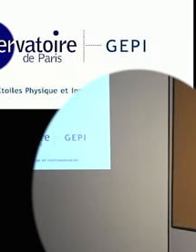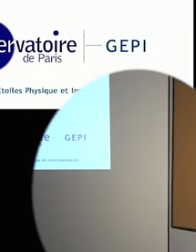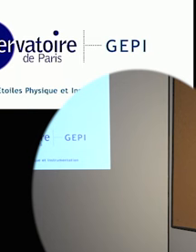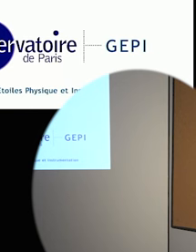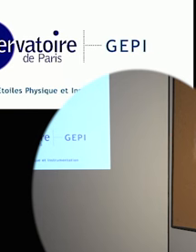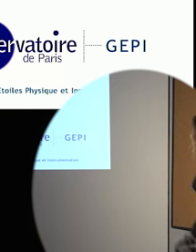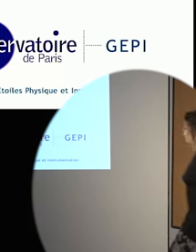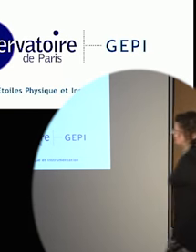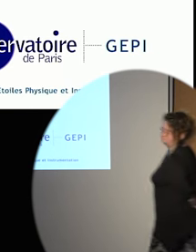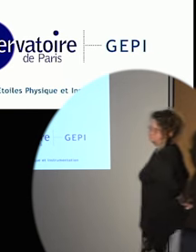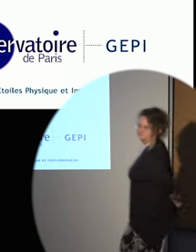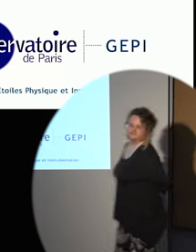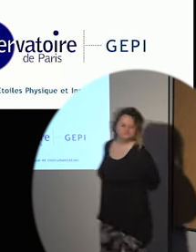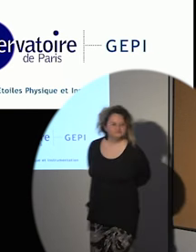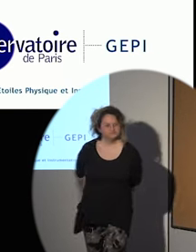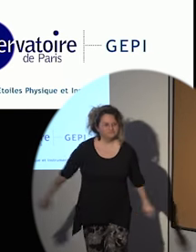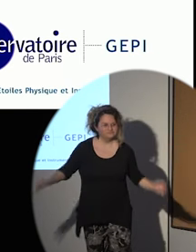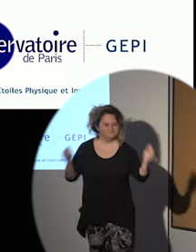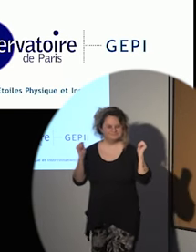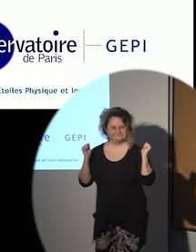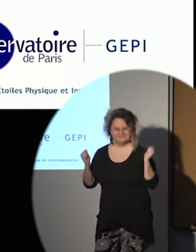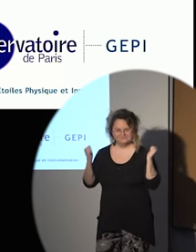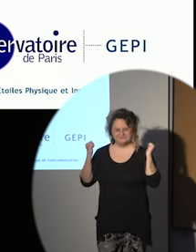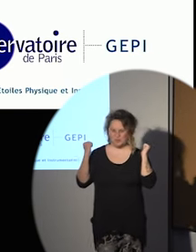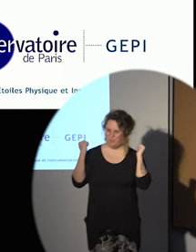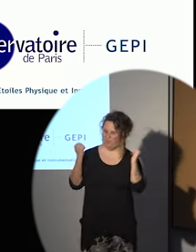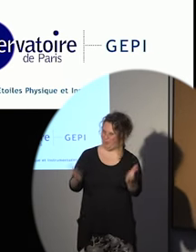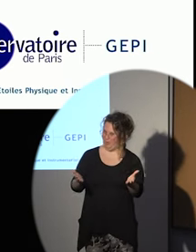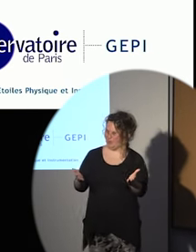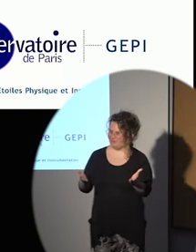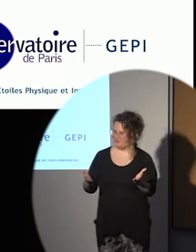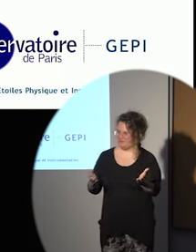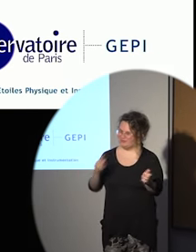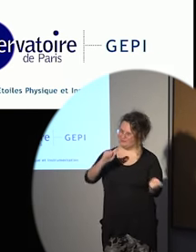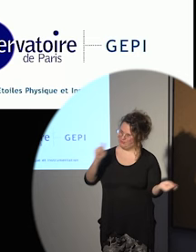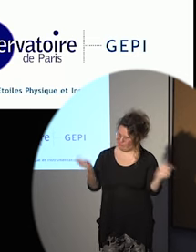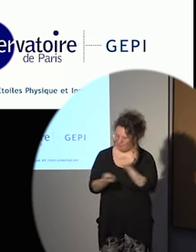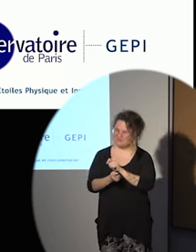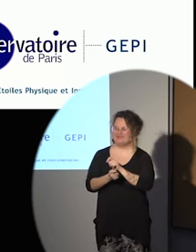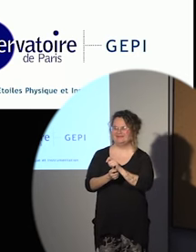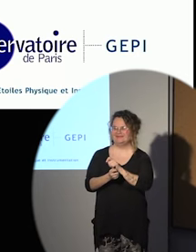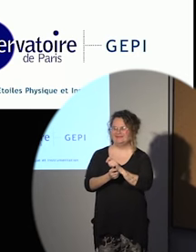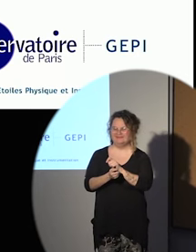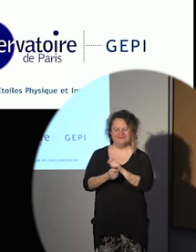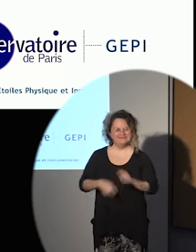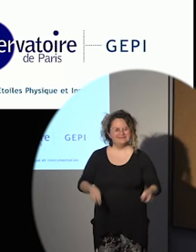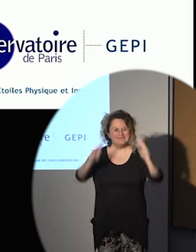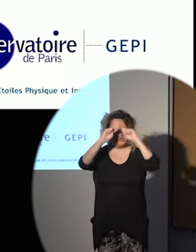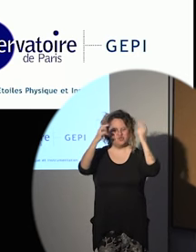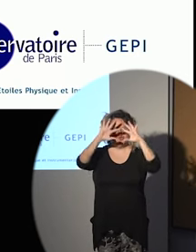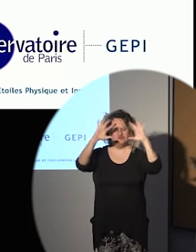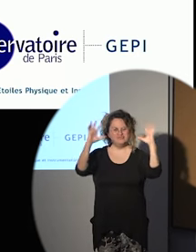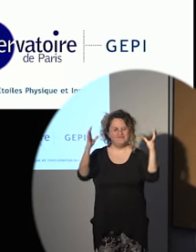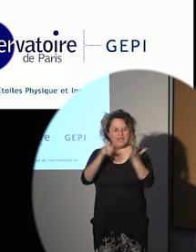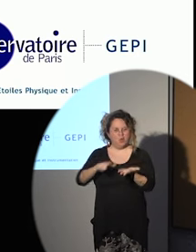Du coup, je vous propose maintenant un voyage, de changer un petit peu. On a visité l'univers local, essayé de